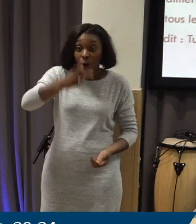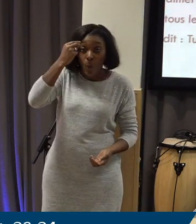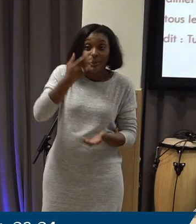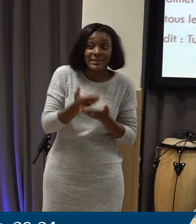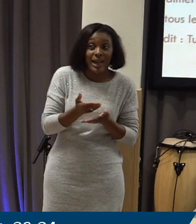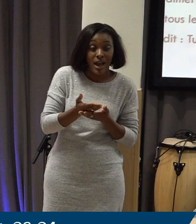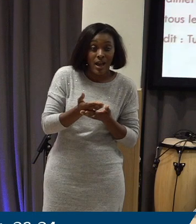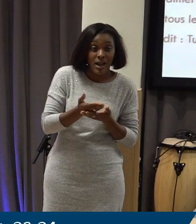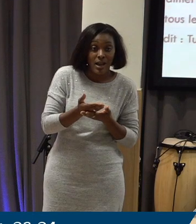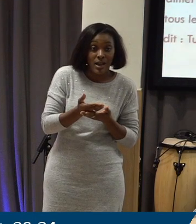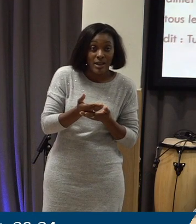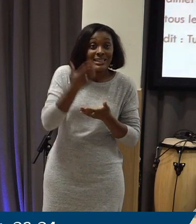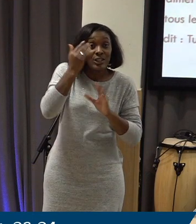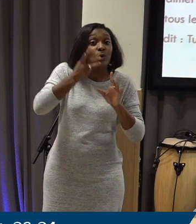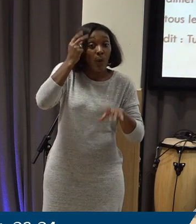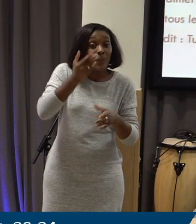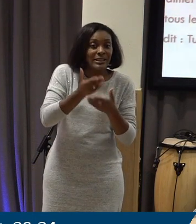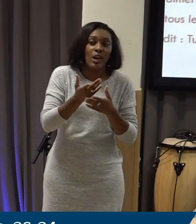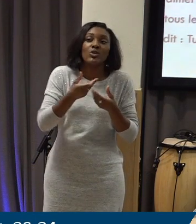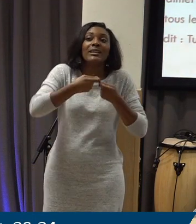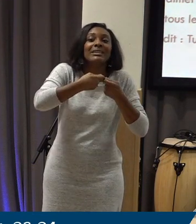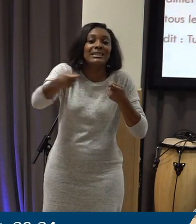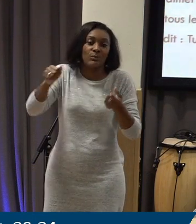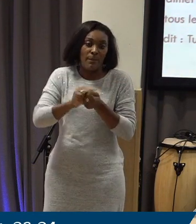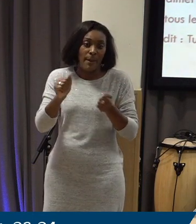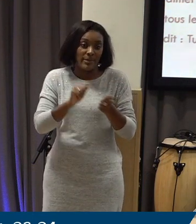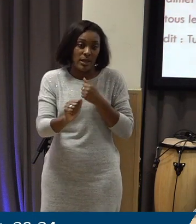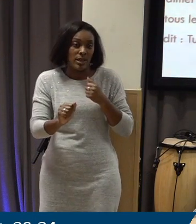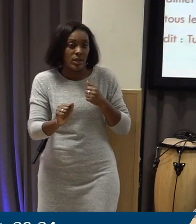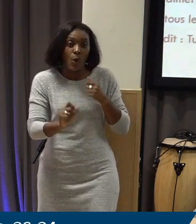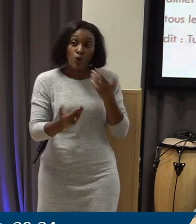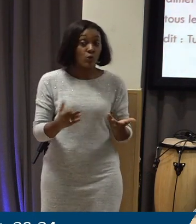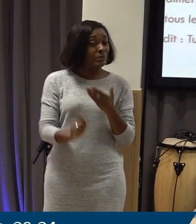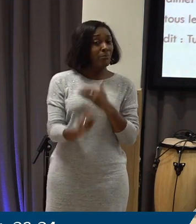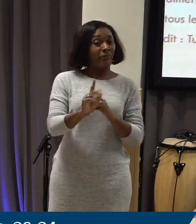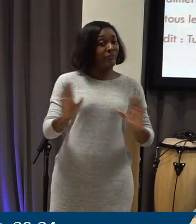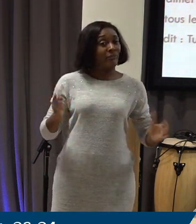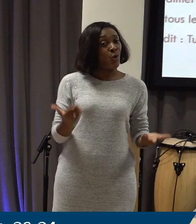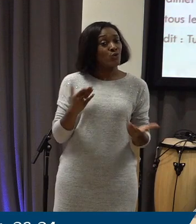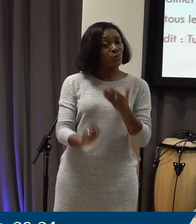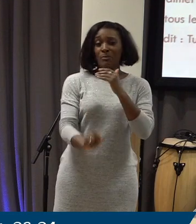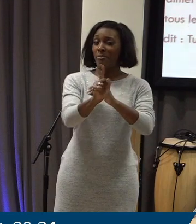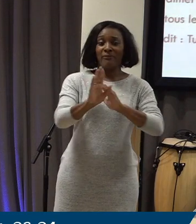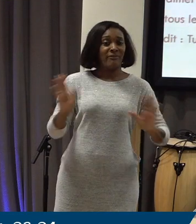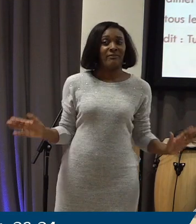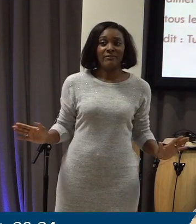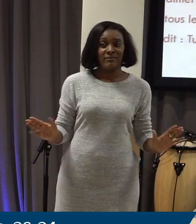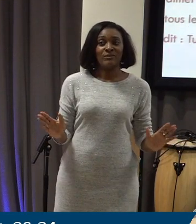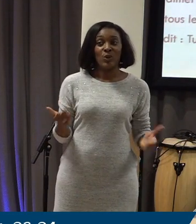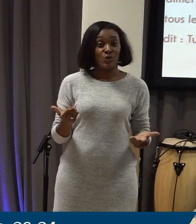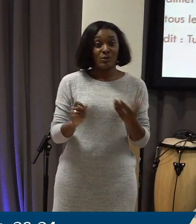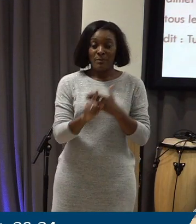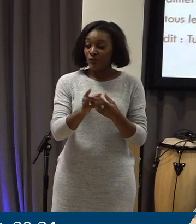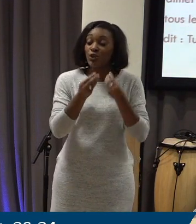bien que vous distribuiez les papiers, les filles, s'il vous plaît. Et on va placer